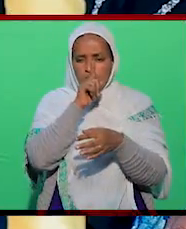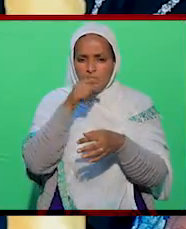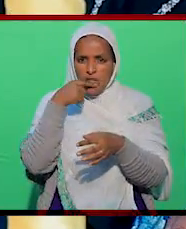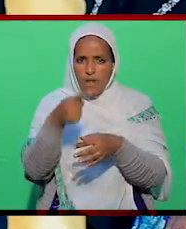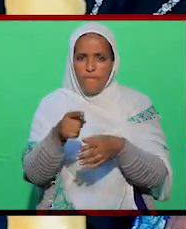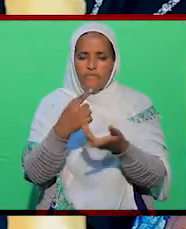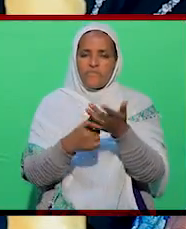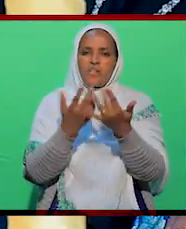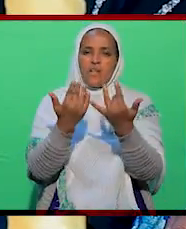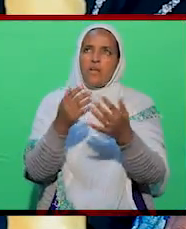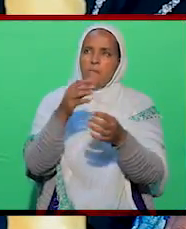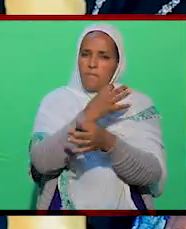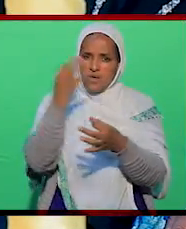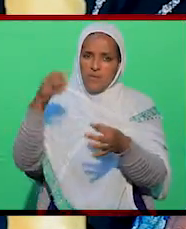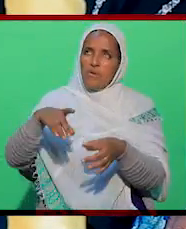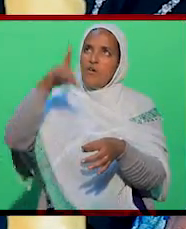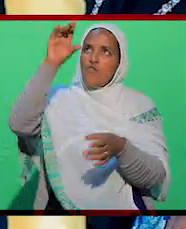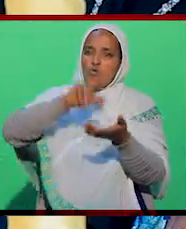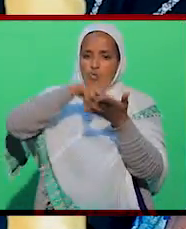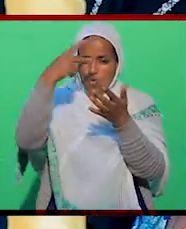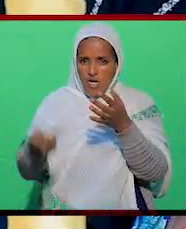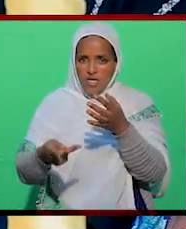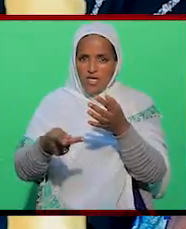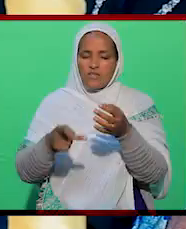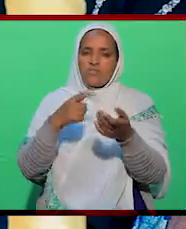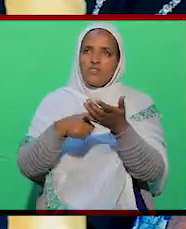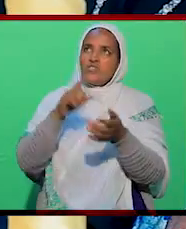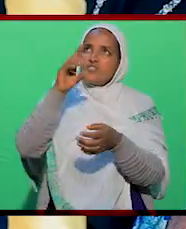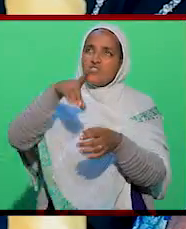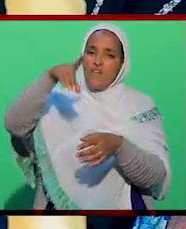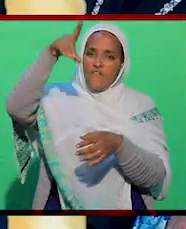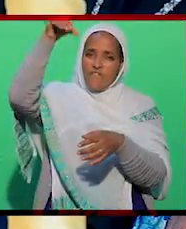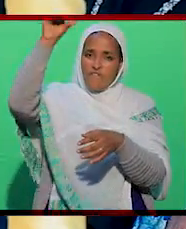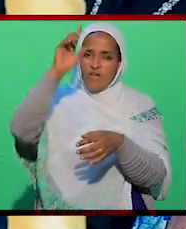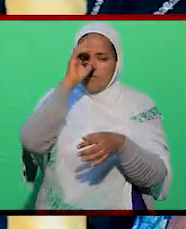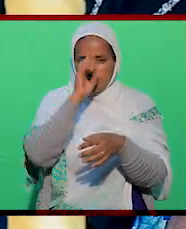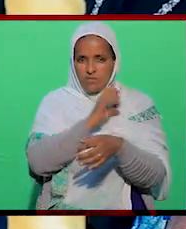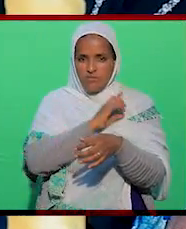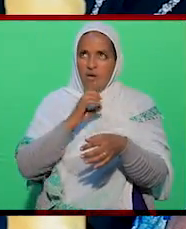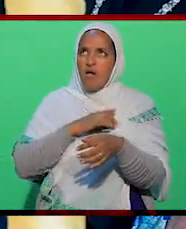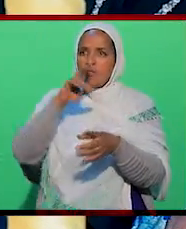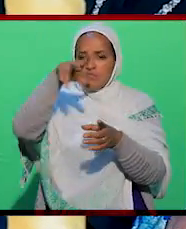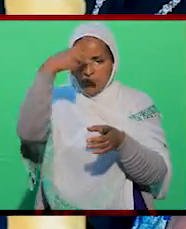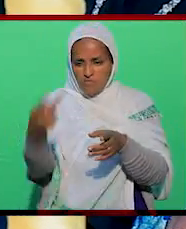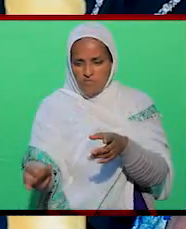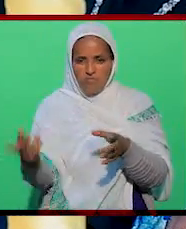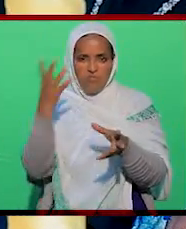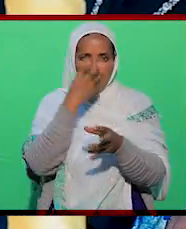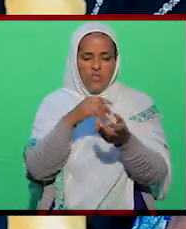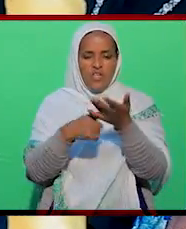ዝም ትላለህ ያለው፣ አይ ደህና ሆነው ከፍ ይበል ብዬ ነው አወዳደቁ እንዲያምር አለ። ደህና ሆነው ከፍ ሲል ሲያማትብበት አወዳደቁ